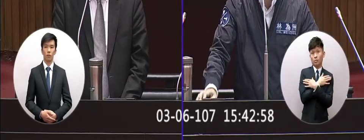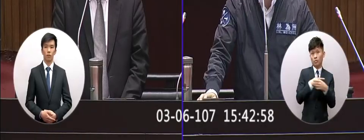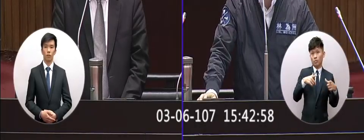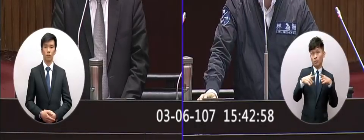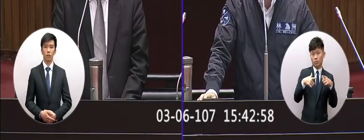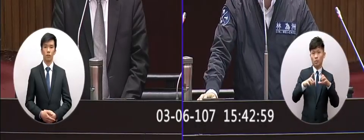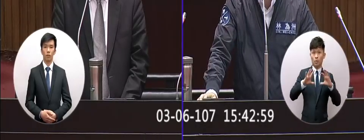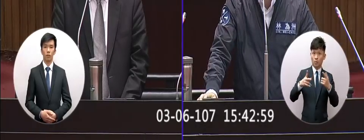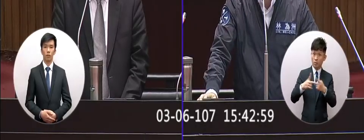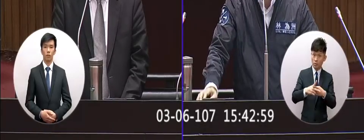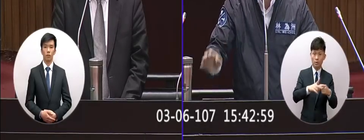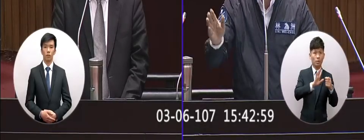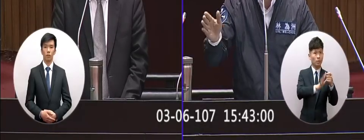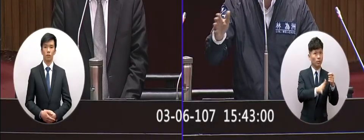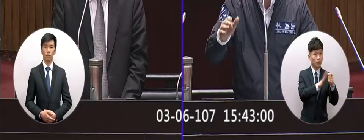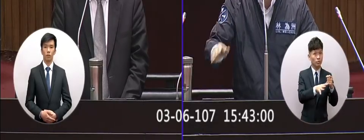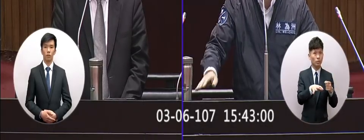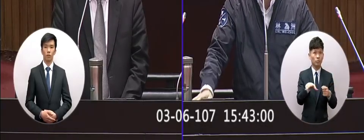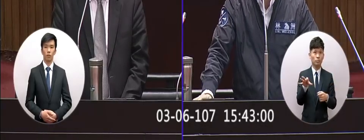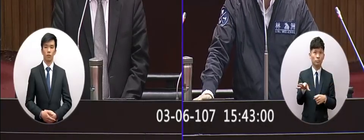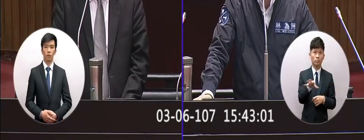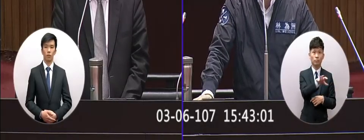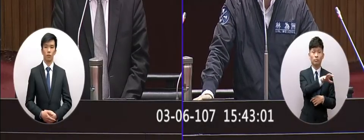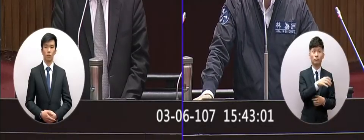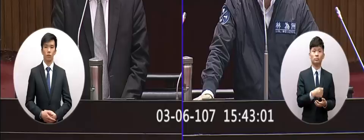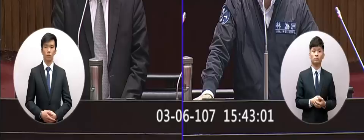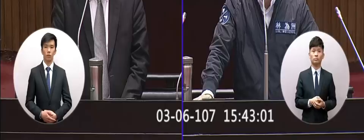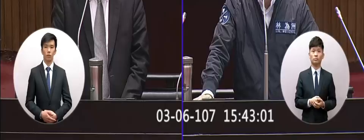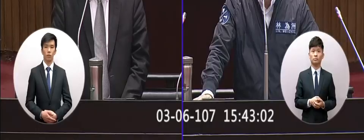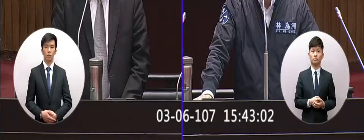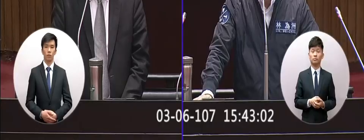包括小学、国中这个地方，这个所谓的